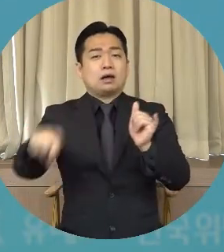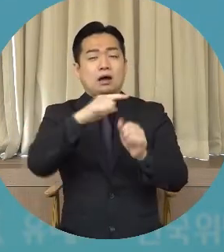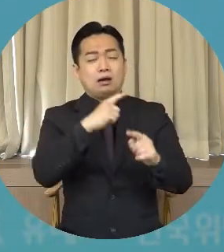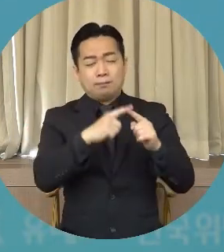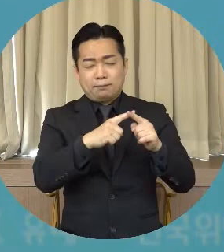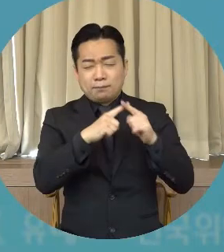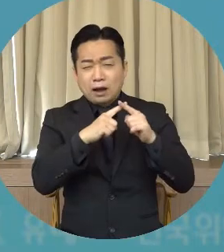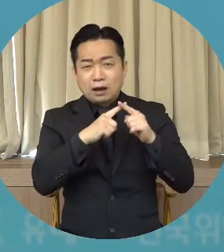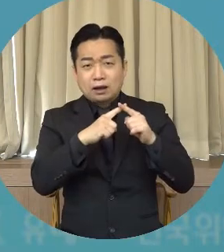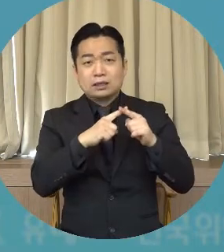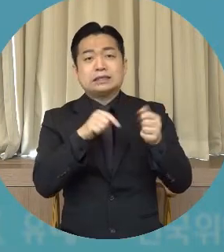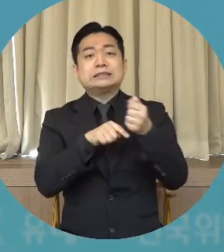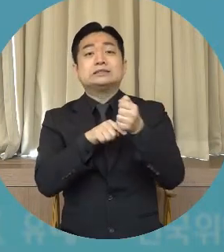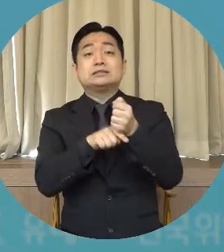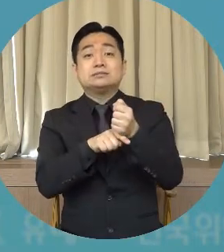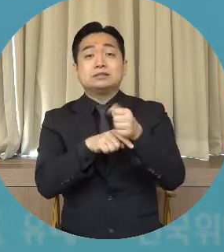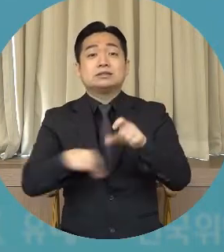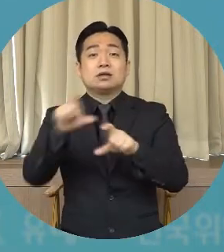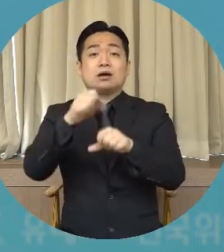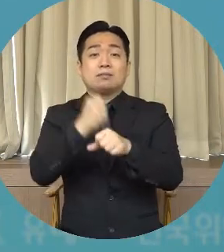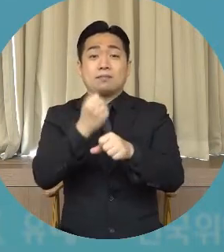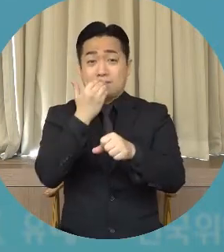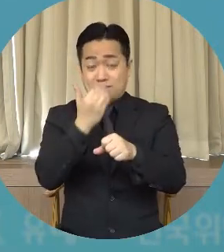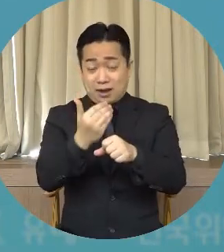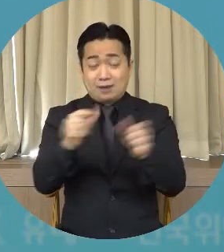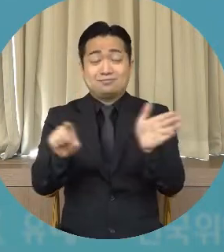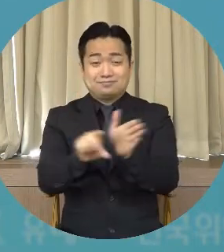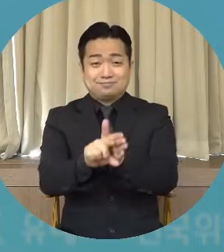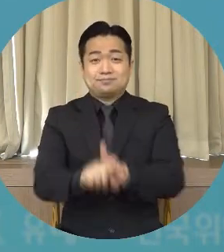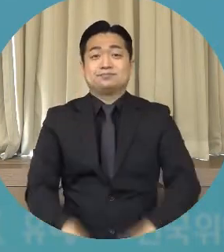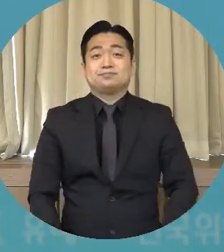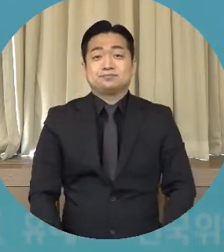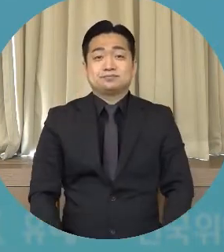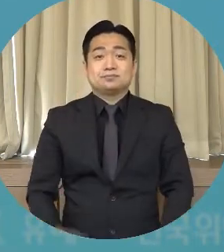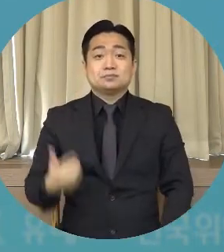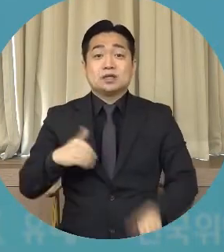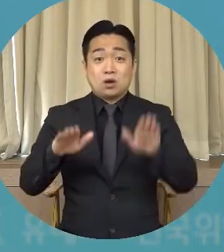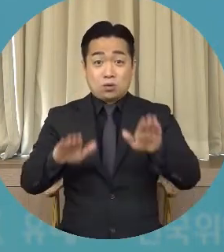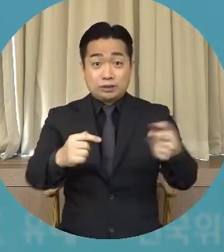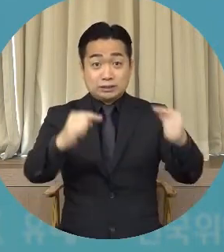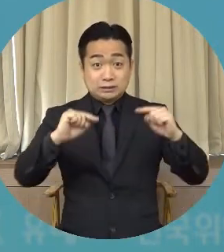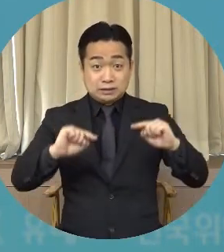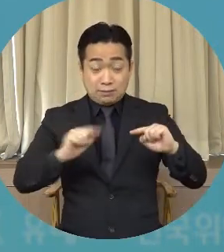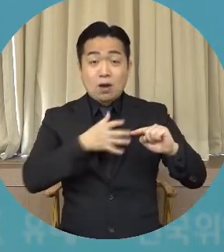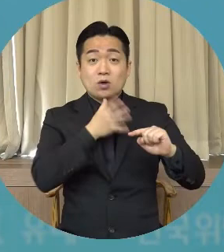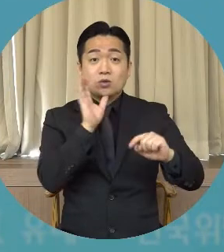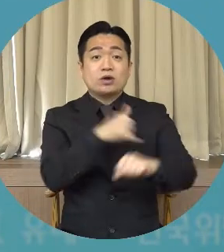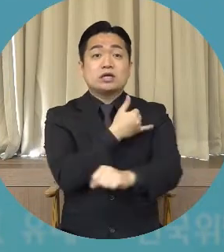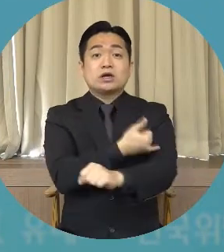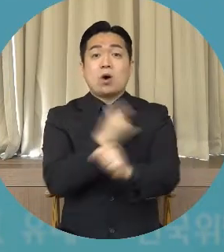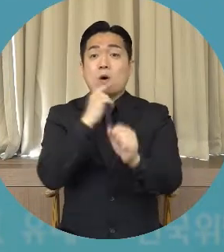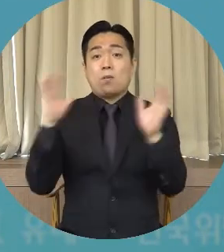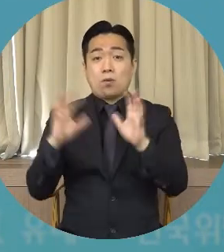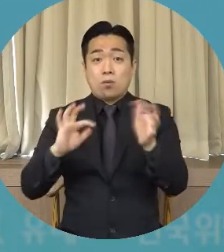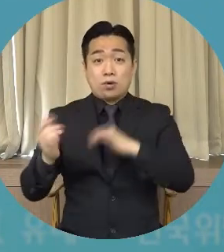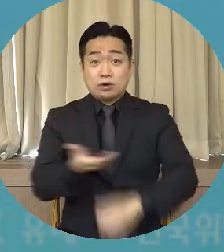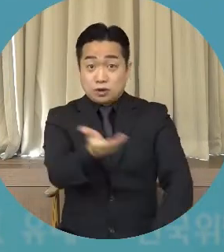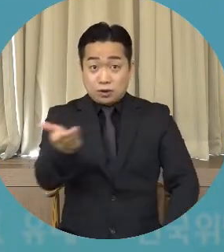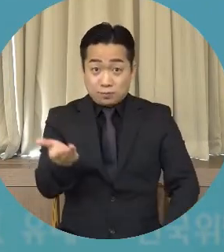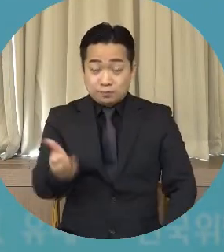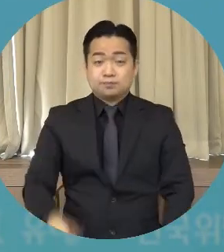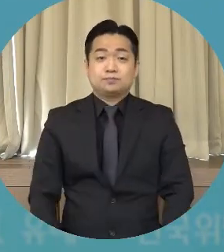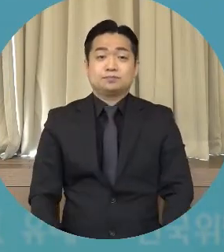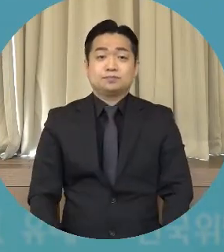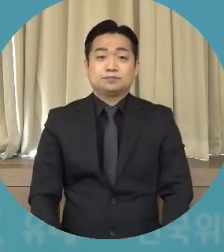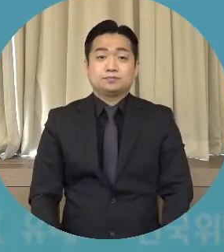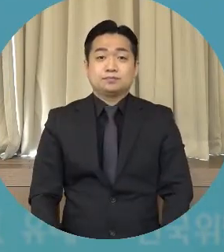아닌가 이렇게 확신하고 있습니다. 그런 점에서 오늘 참여해 주시는 노인인권 포럼 여러분들 모두